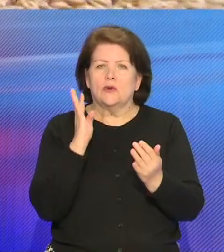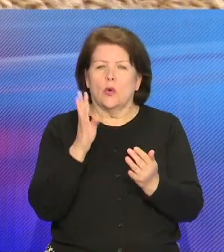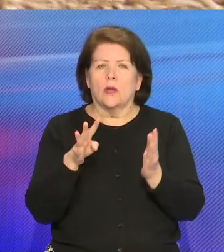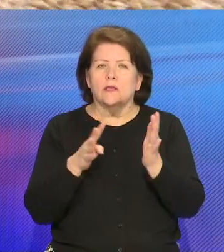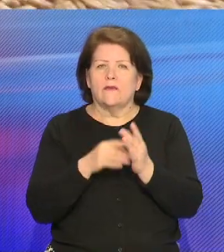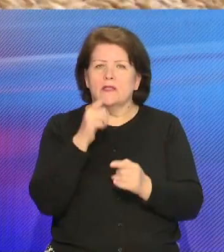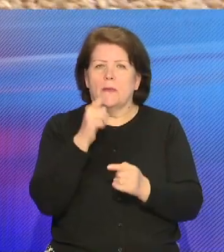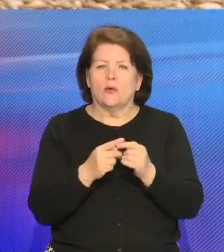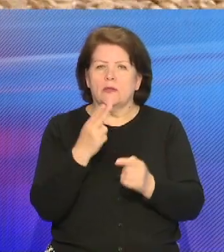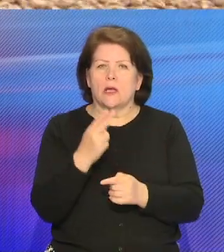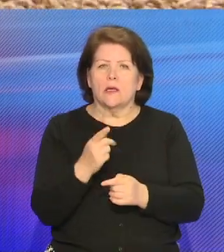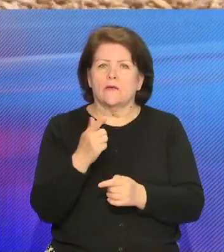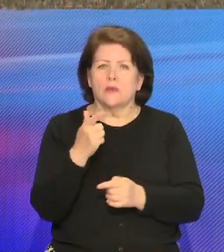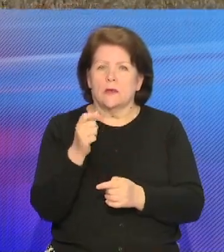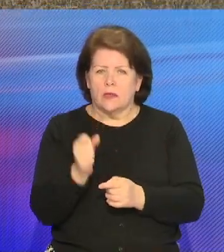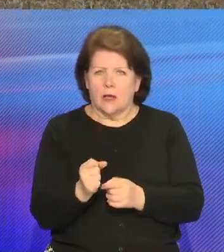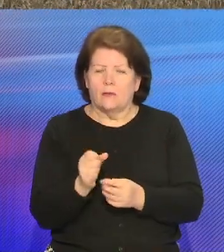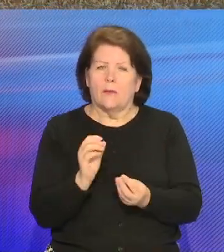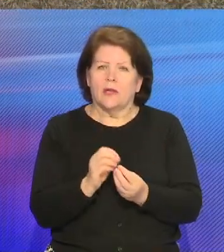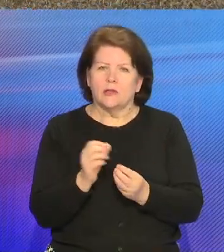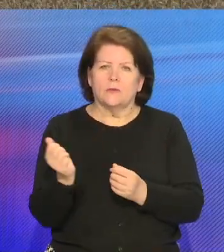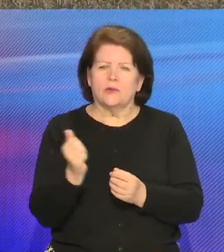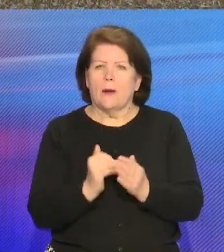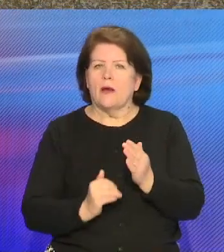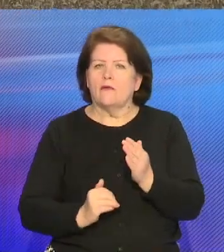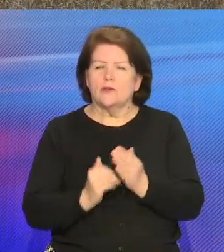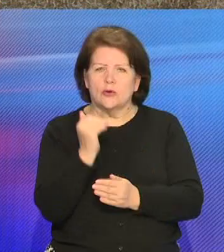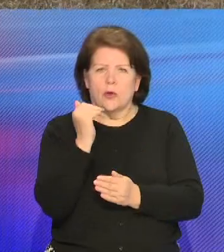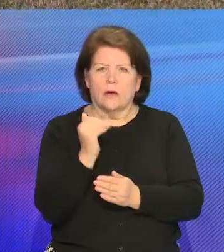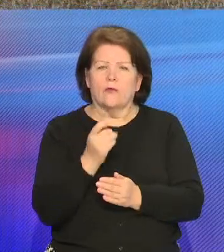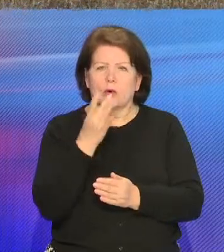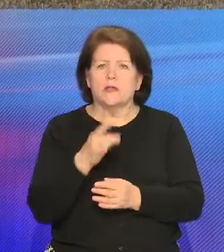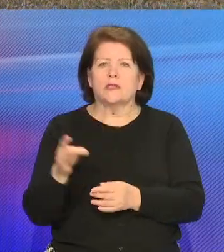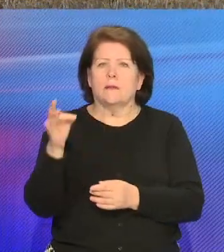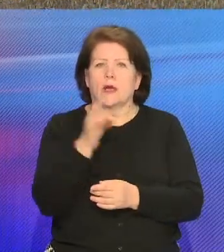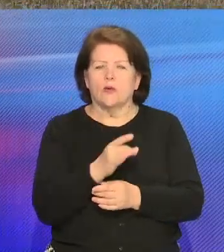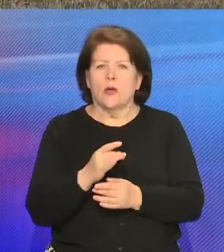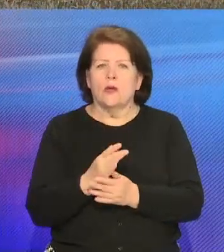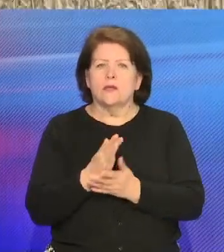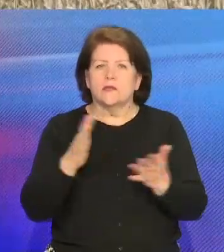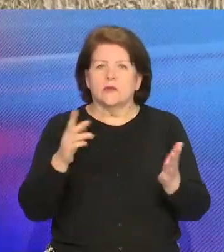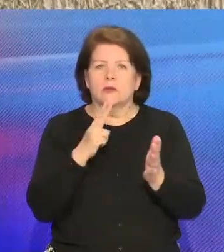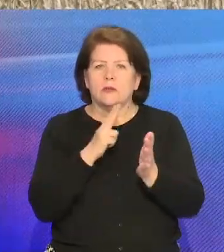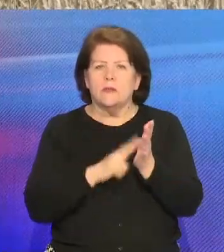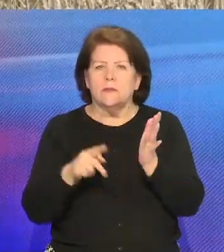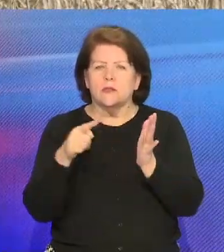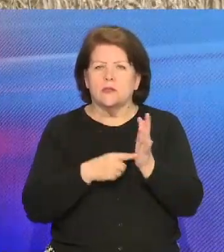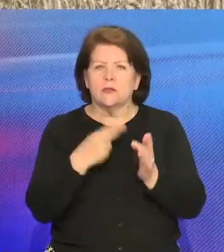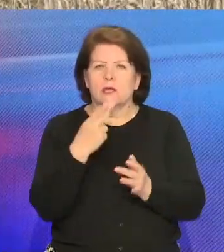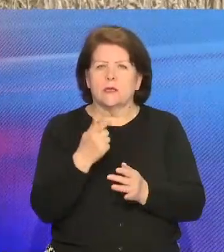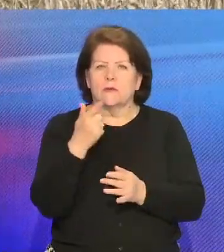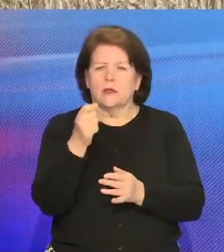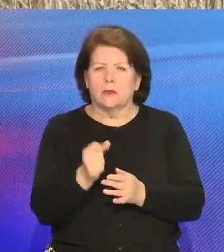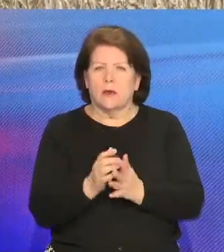с половой центнерус гектара. По раннейшему самая высокая на Угродзенском районе. Звыше 76 центнерус гектара.